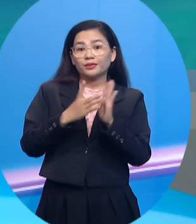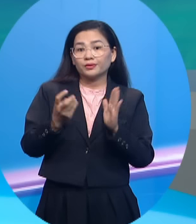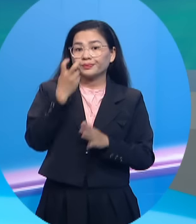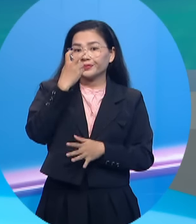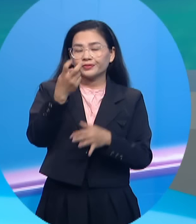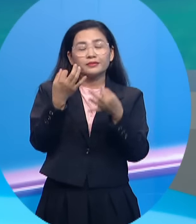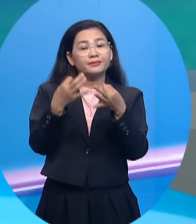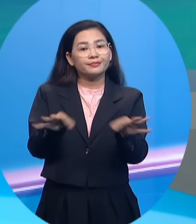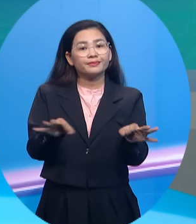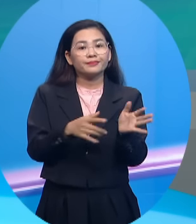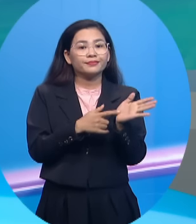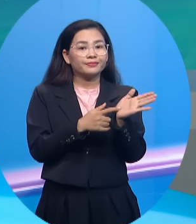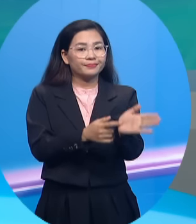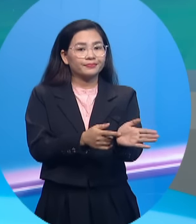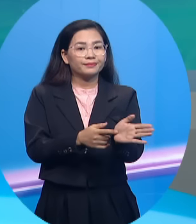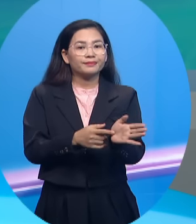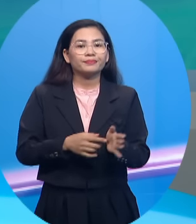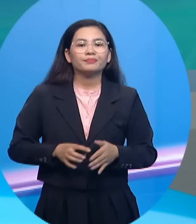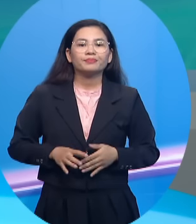những nội dung đáng chú ý sau đây.